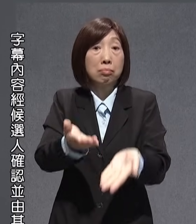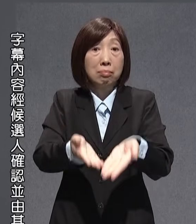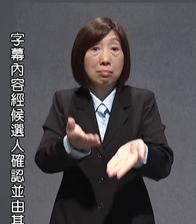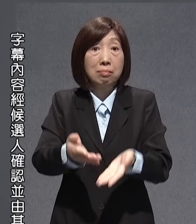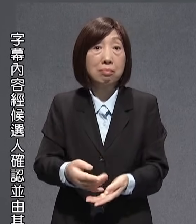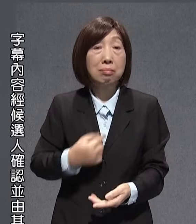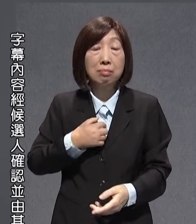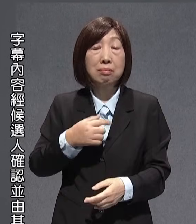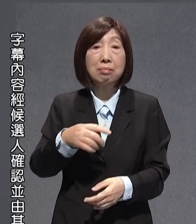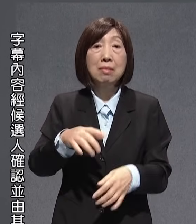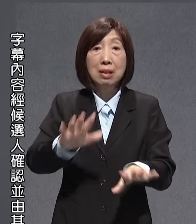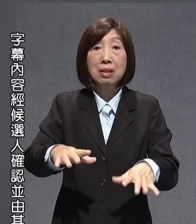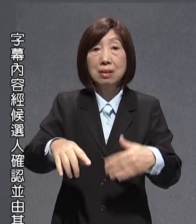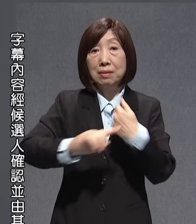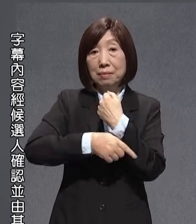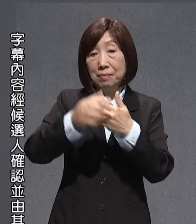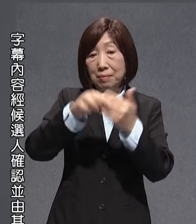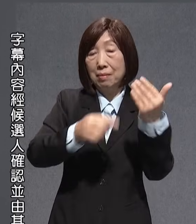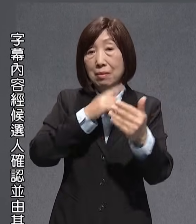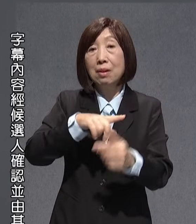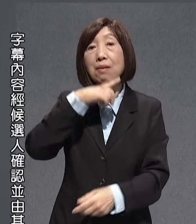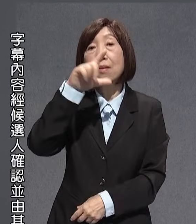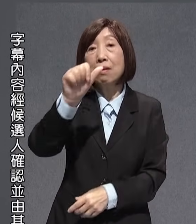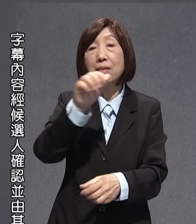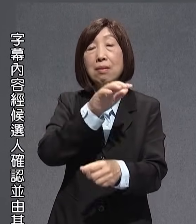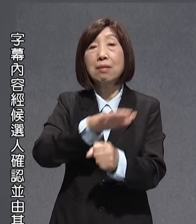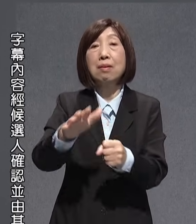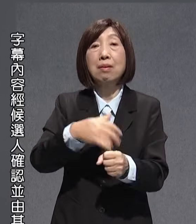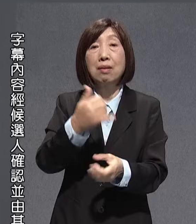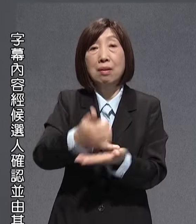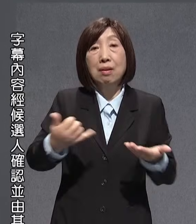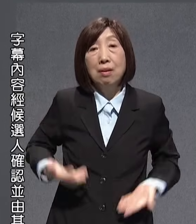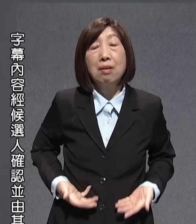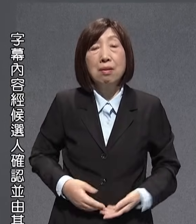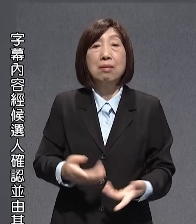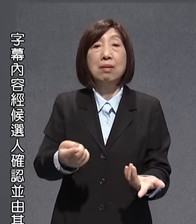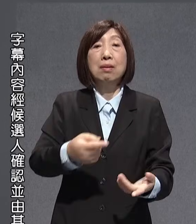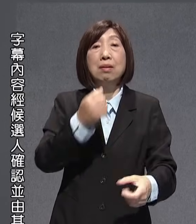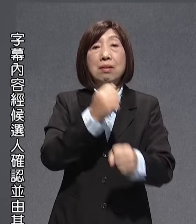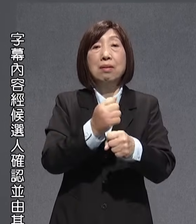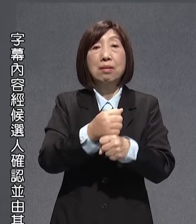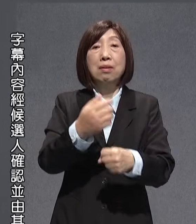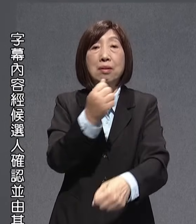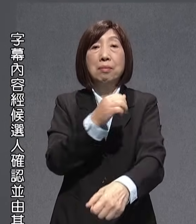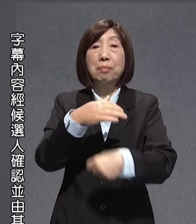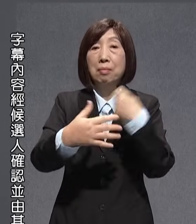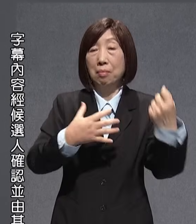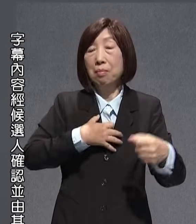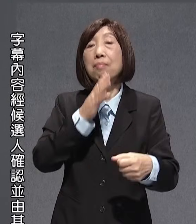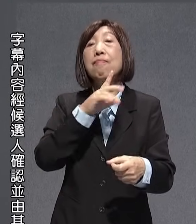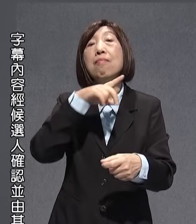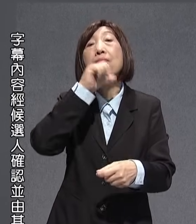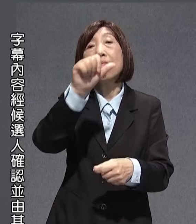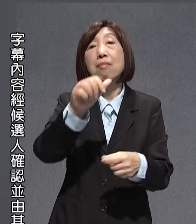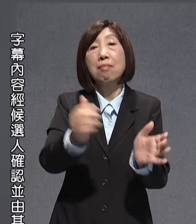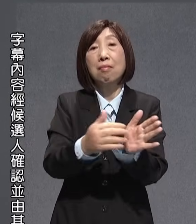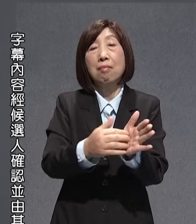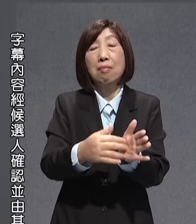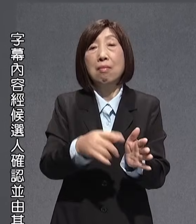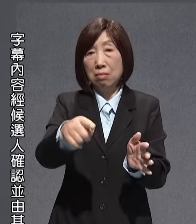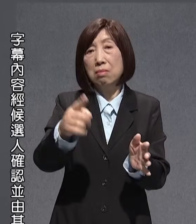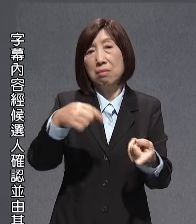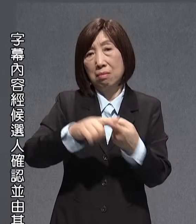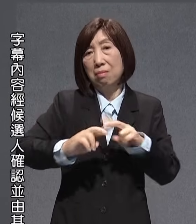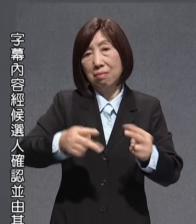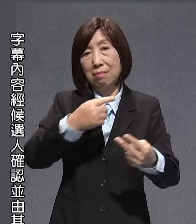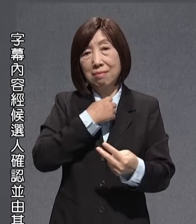前的法规65岁就强制退休，就业保险、劳工保险也只有保障到65岁，这是一个应该要改